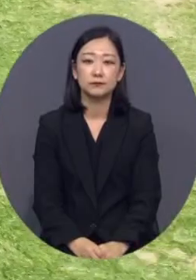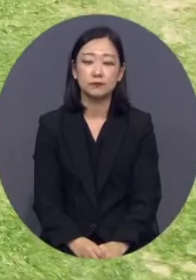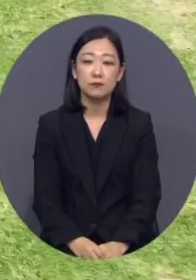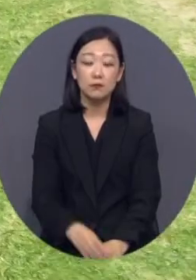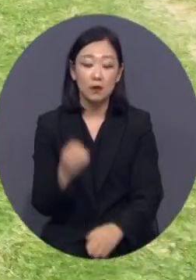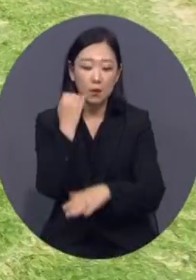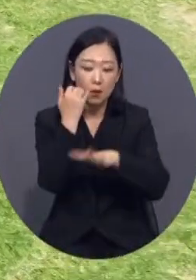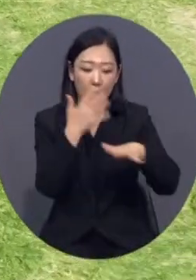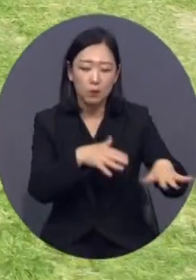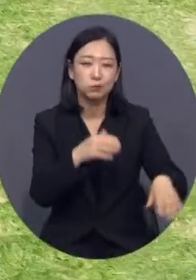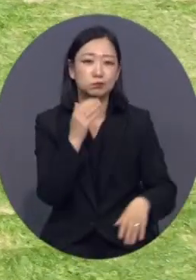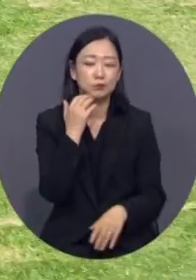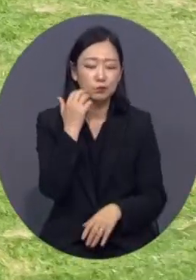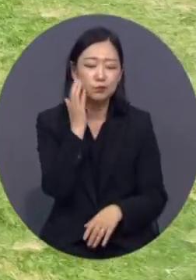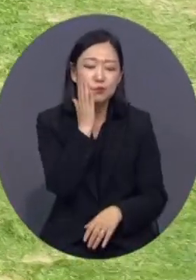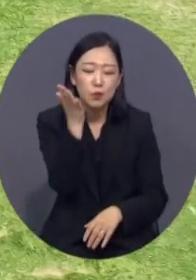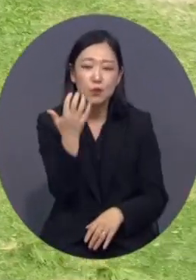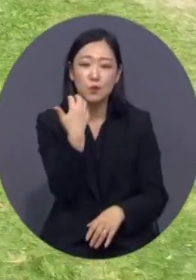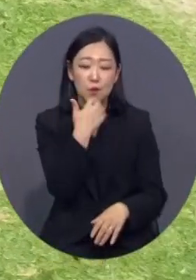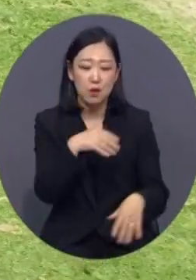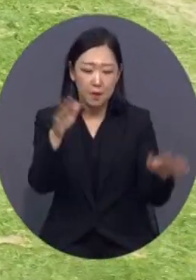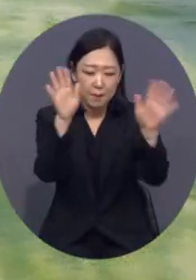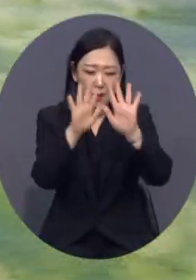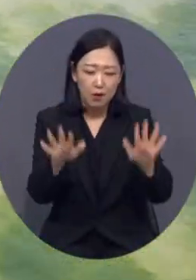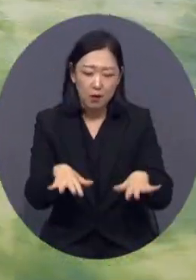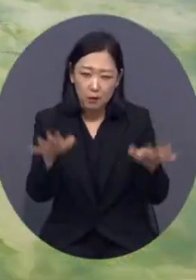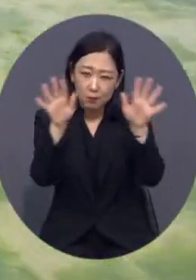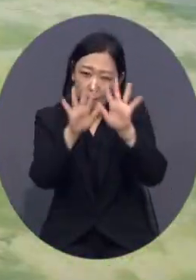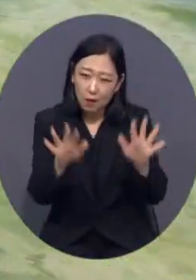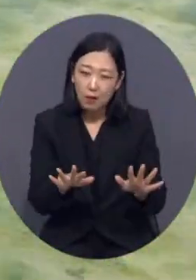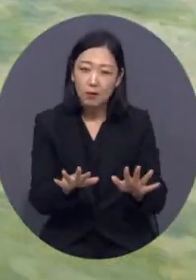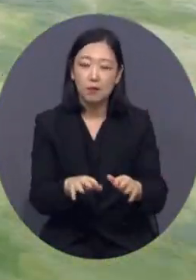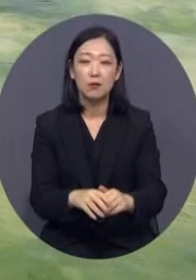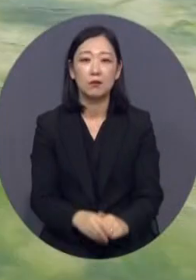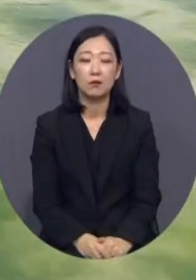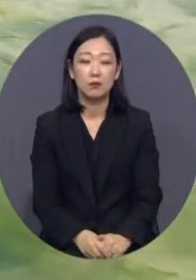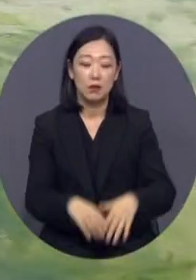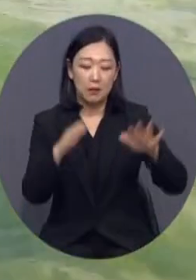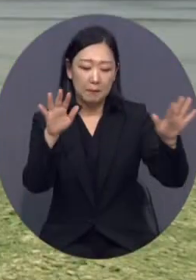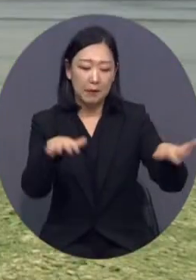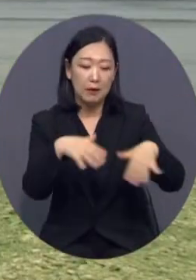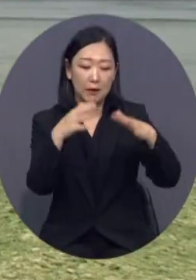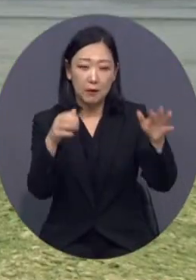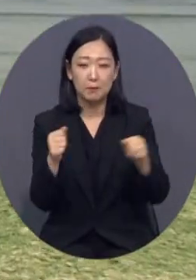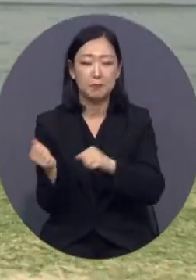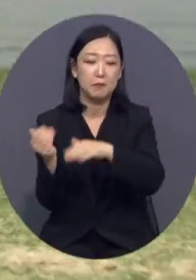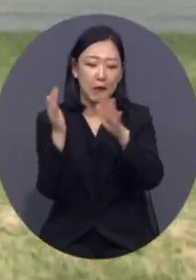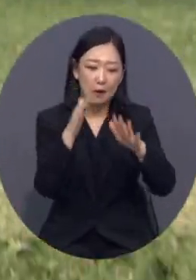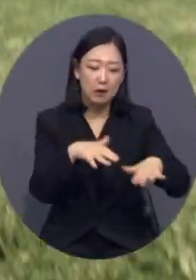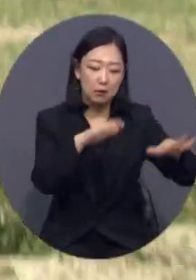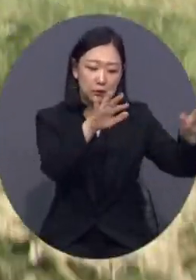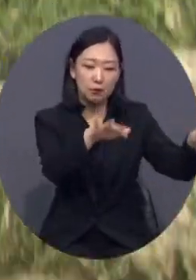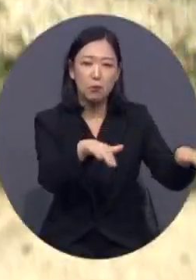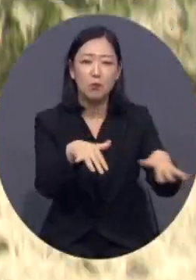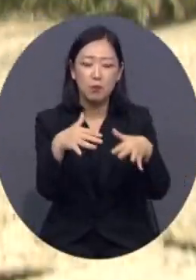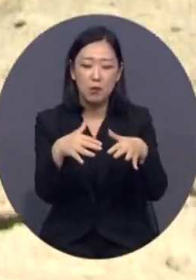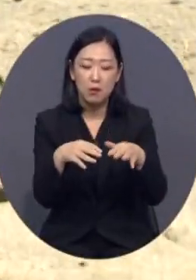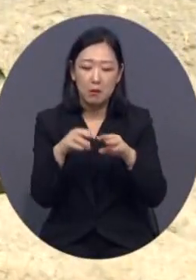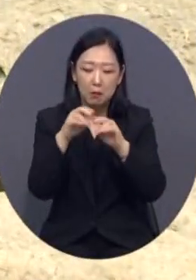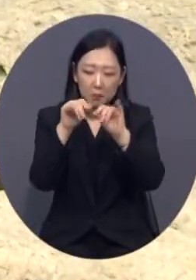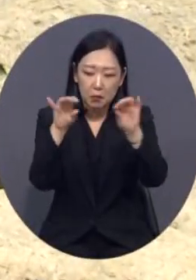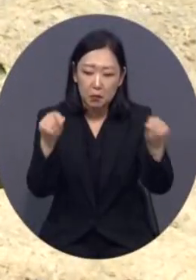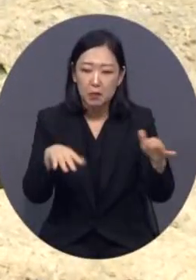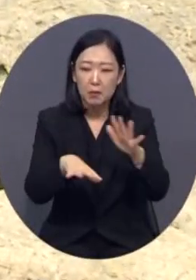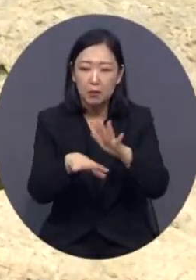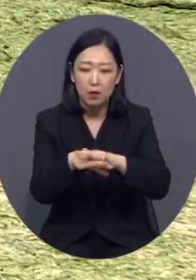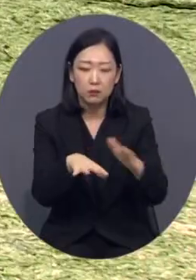바다 위로 초록빛을 띤 8회가 길게 늘어서 있습니다 바람과 물살을 따라 해안가로 떠밀려 들어와 모래밭을